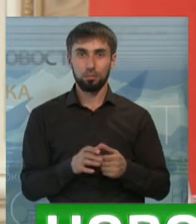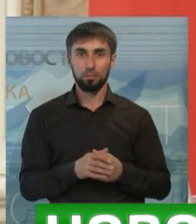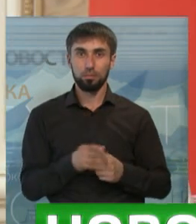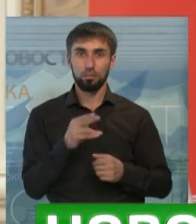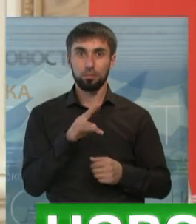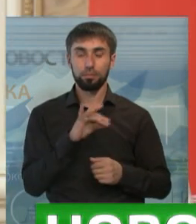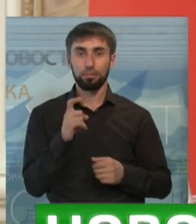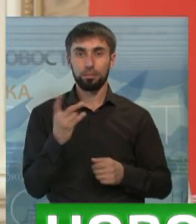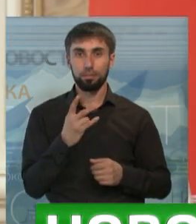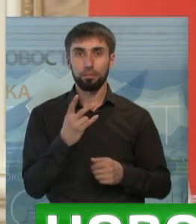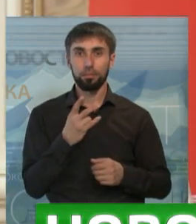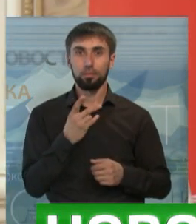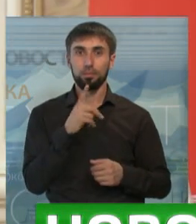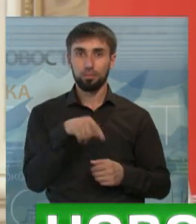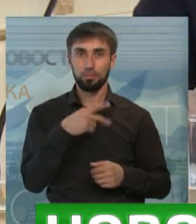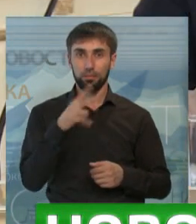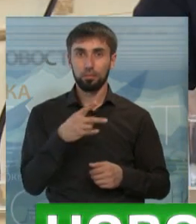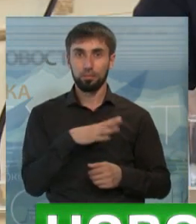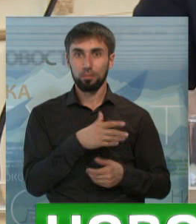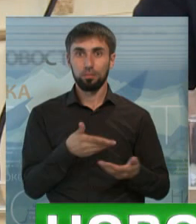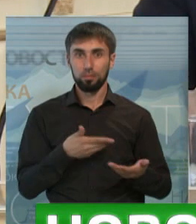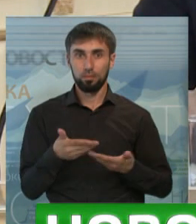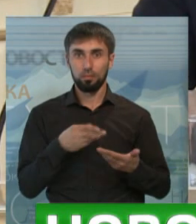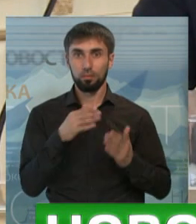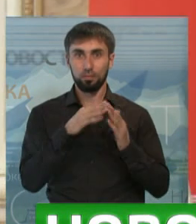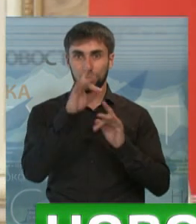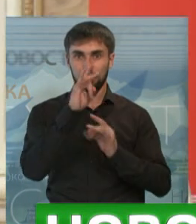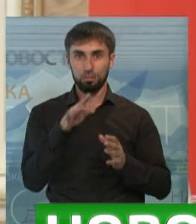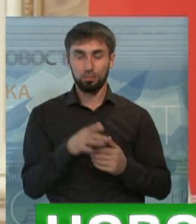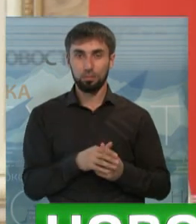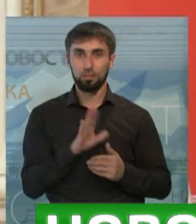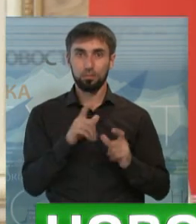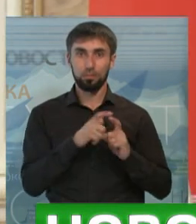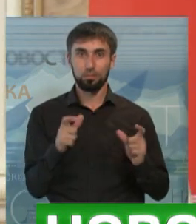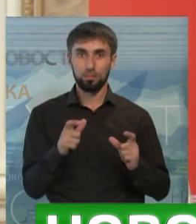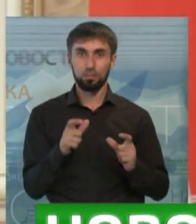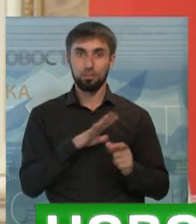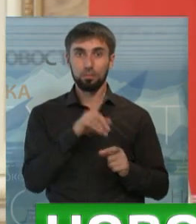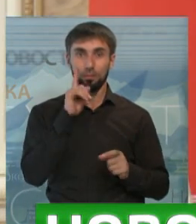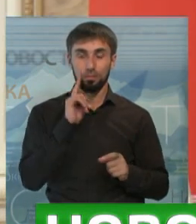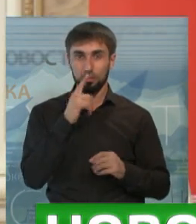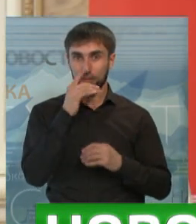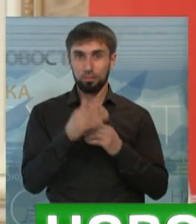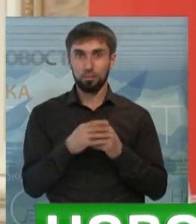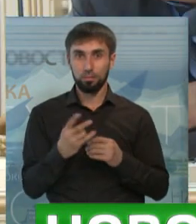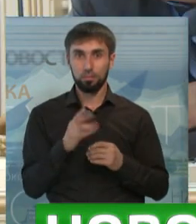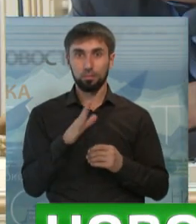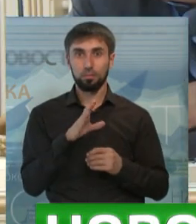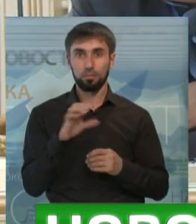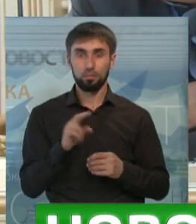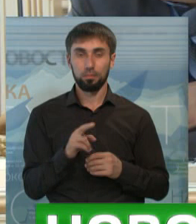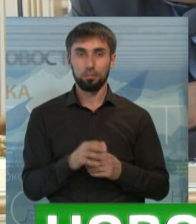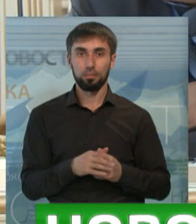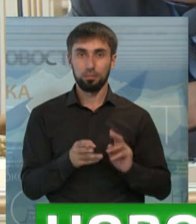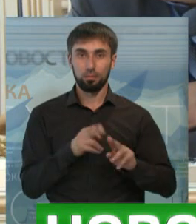нужно хоть час-два чтобы они пошли там в дом культуры школу чтобы неудобно пошли в садик пошли но